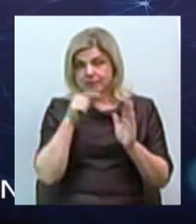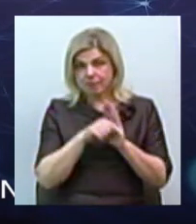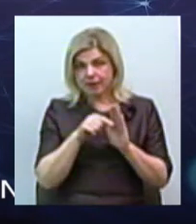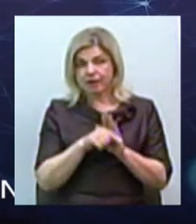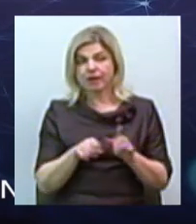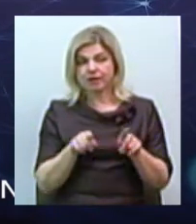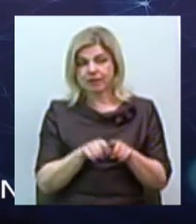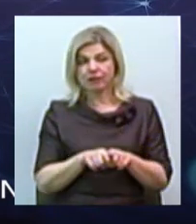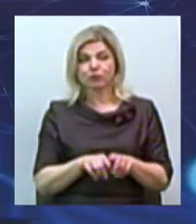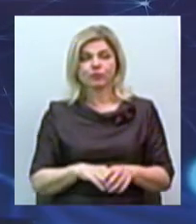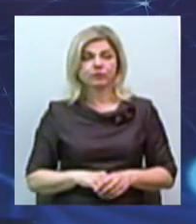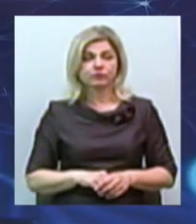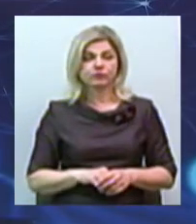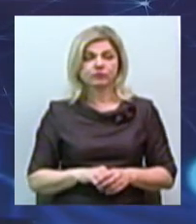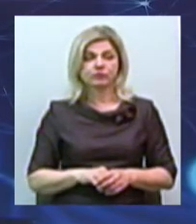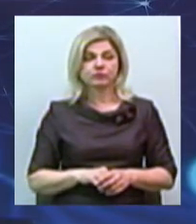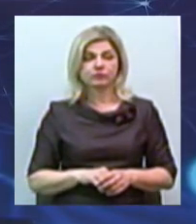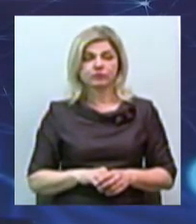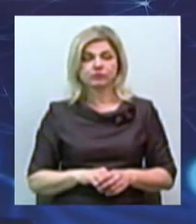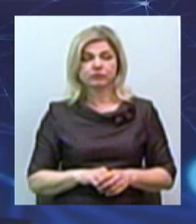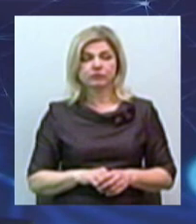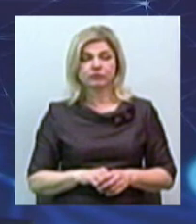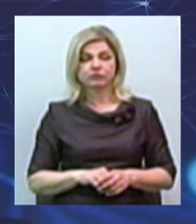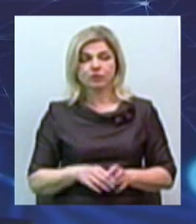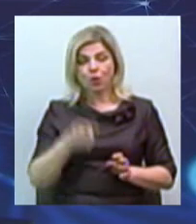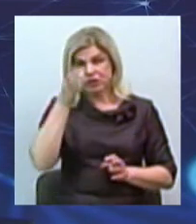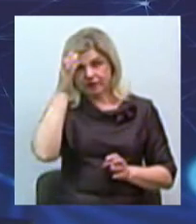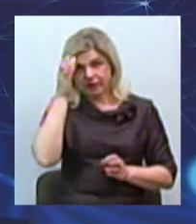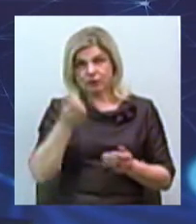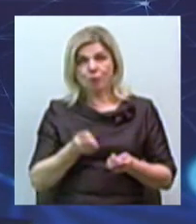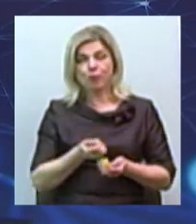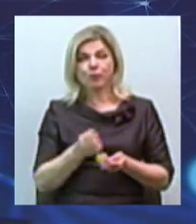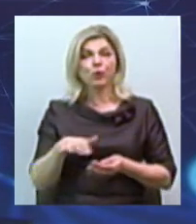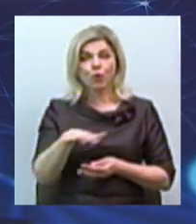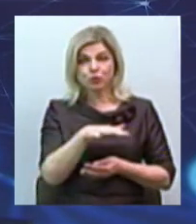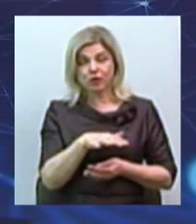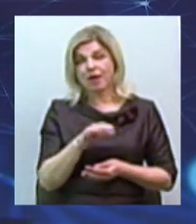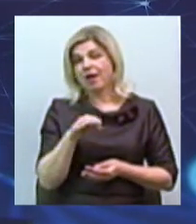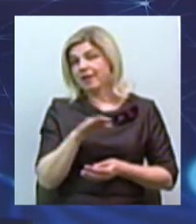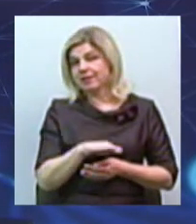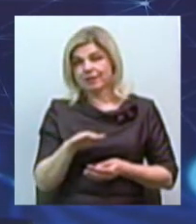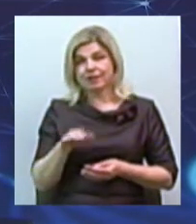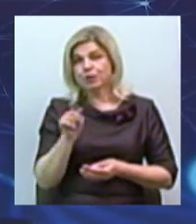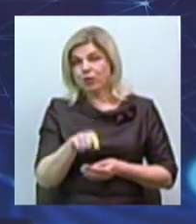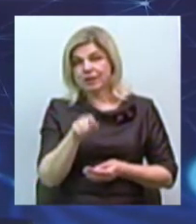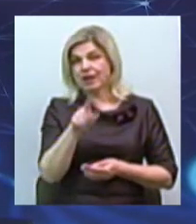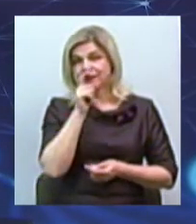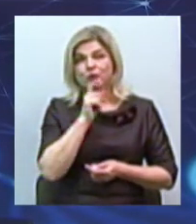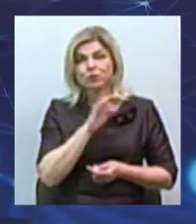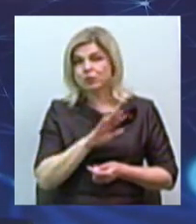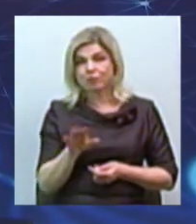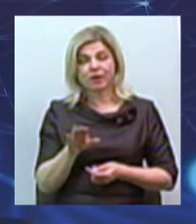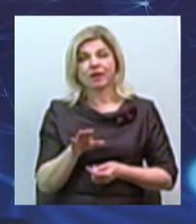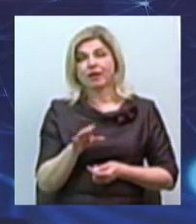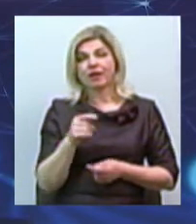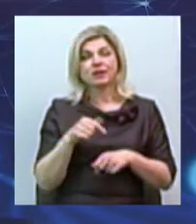даному просторі освітньому, то тоді ти не розумієш, не бачиш,